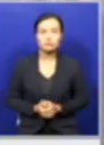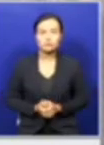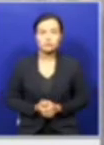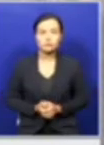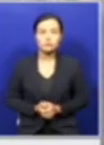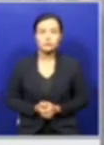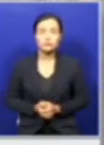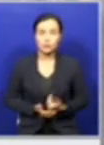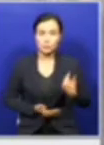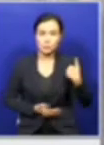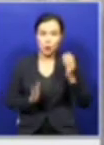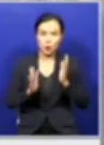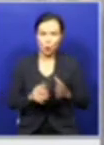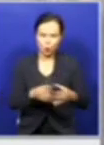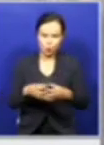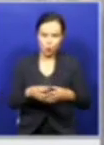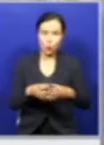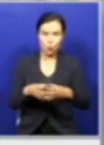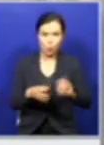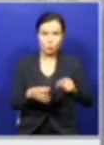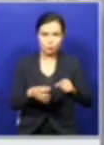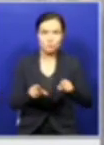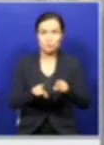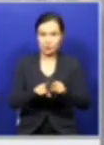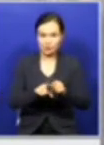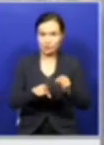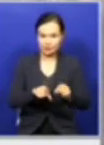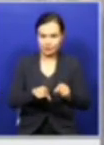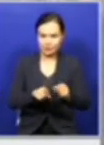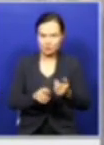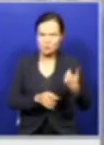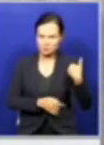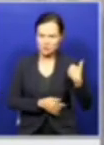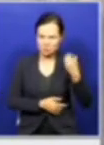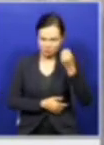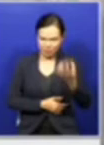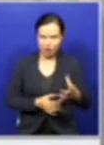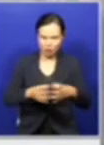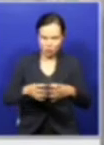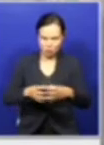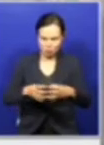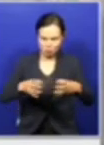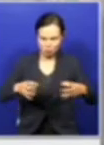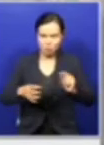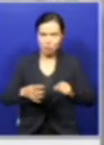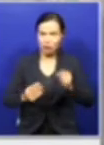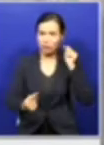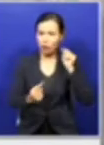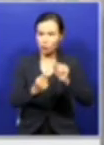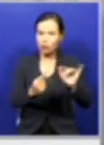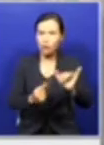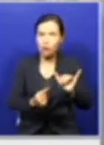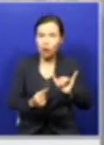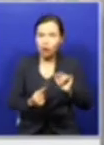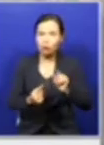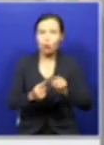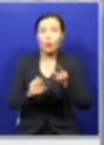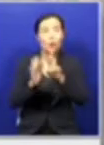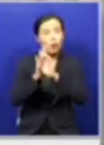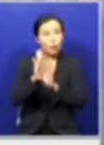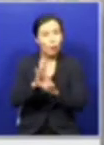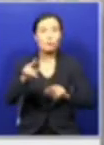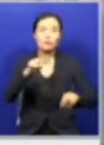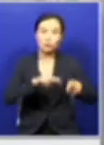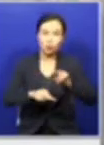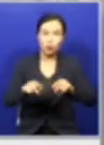ะนั้นยังมีคนกลุ่มประเภทอย่างนี้อีกจำนวนมากที่ยังเข้าไม่ถึงระบบการดูแล